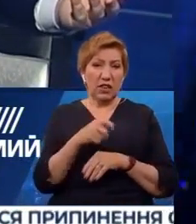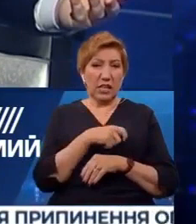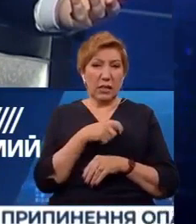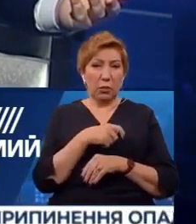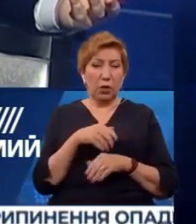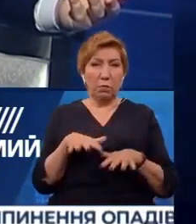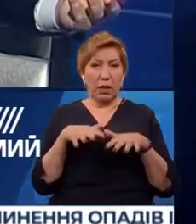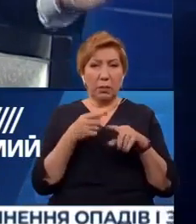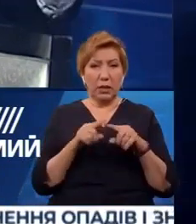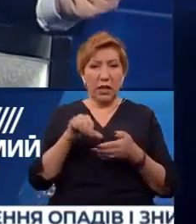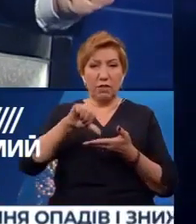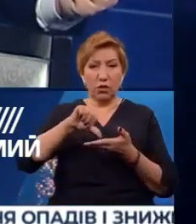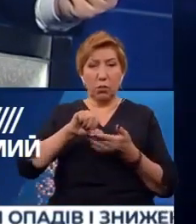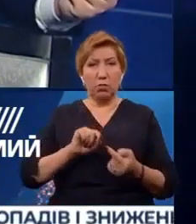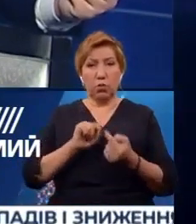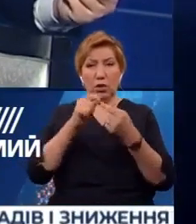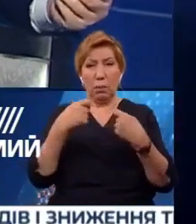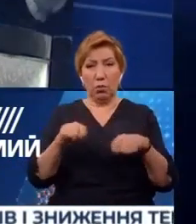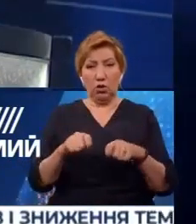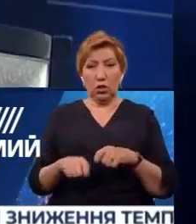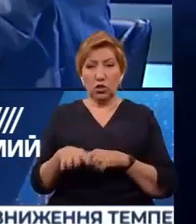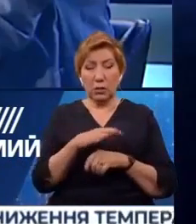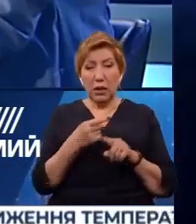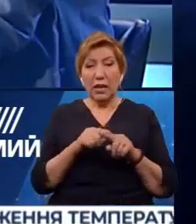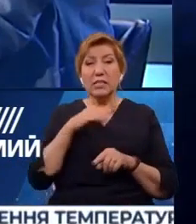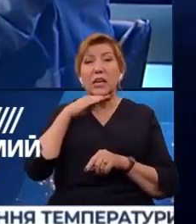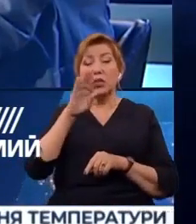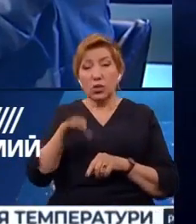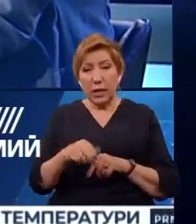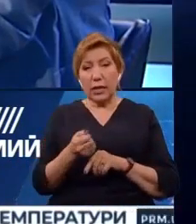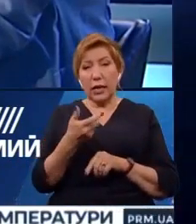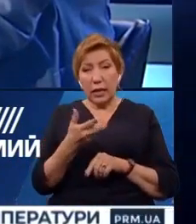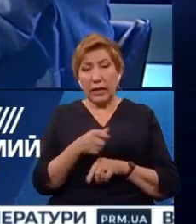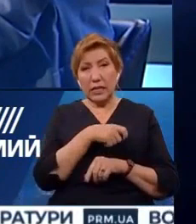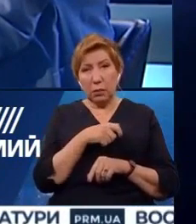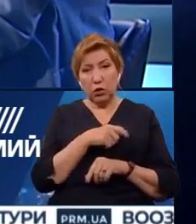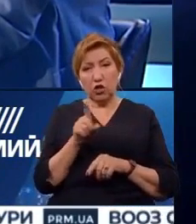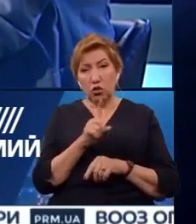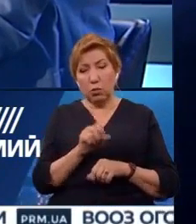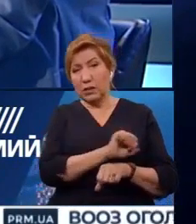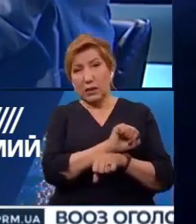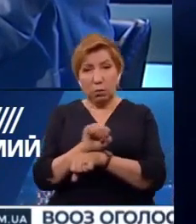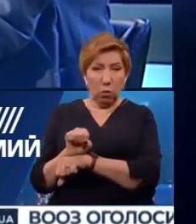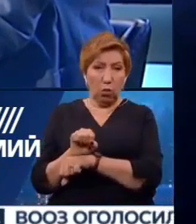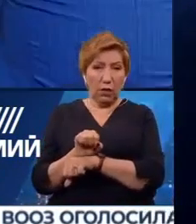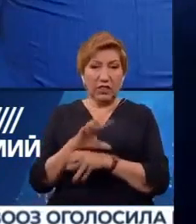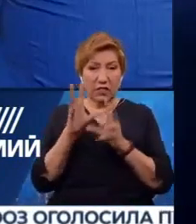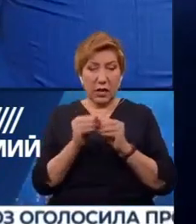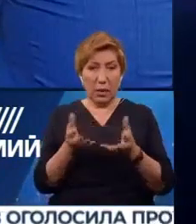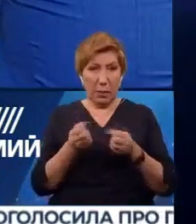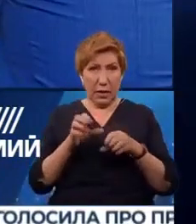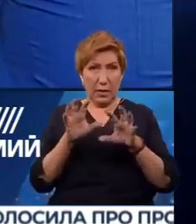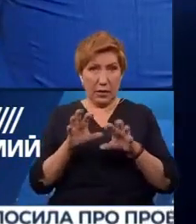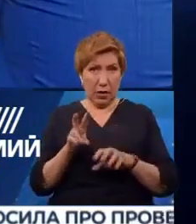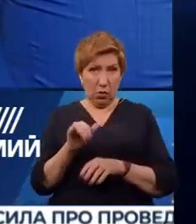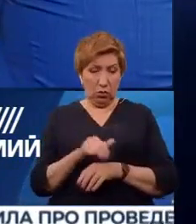депутатів парламенту, які виступають проти продажу землі. Це достатня кількість депутатів для того, щоб заблокувати взагалі прийняття